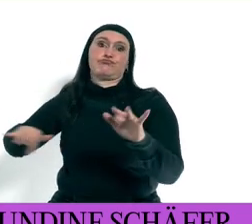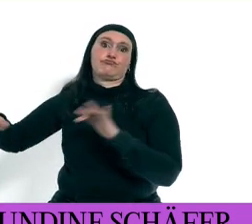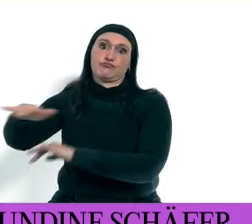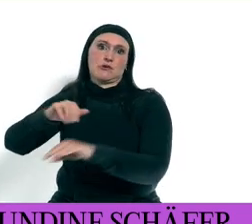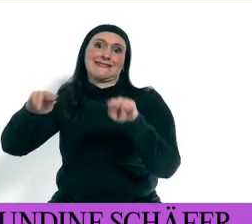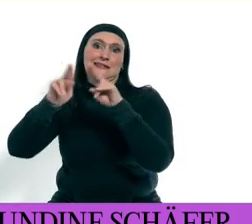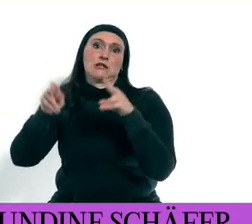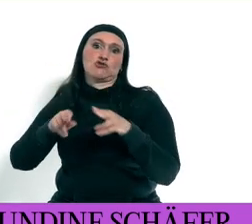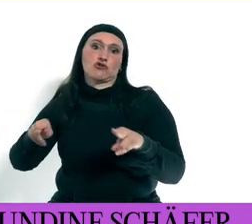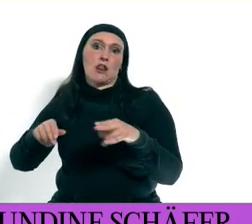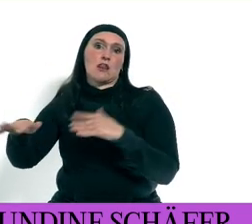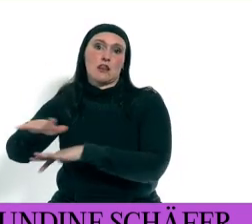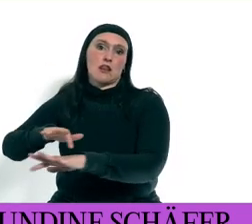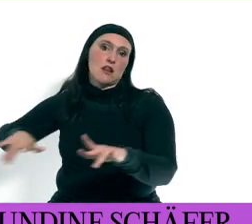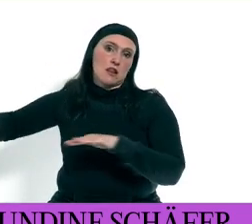was eine schöne Sache